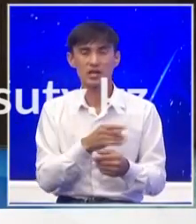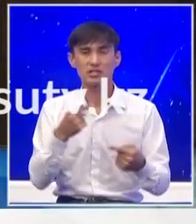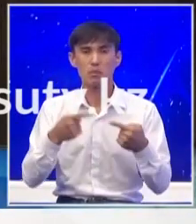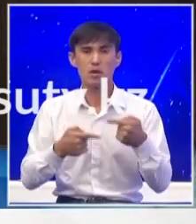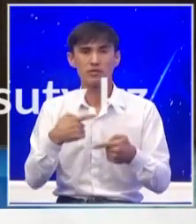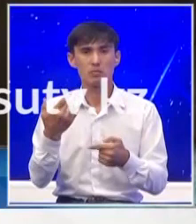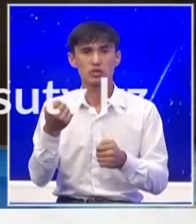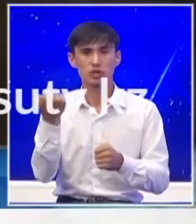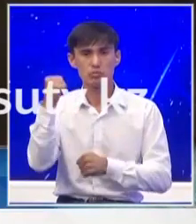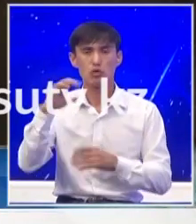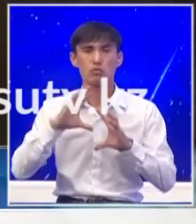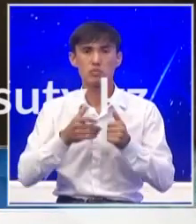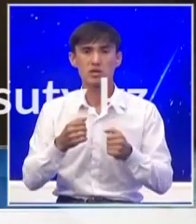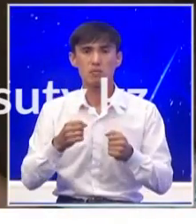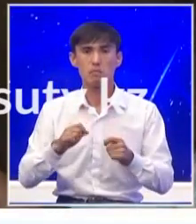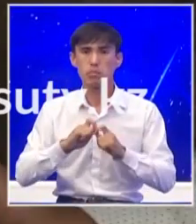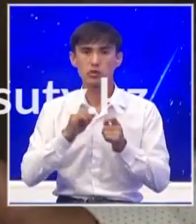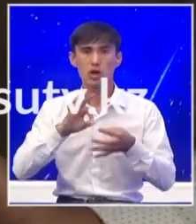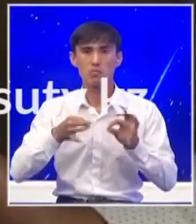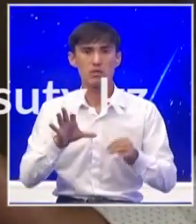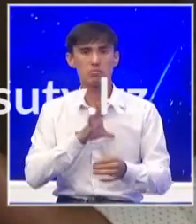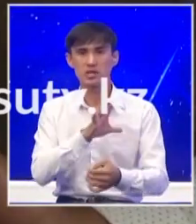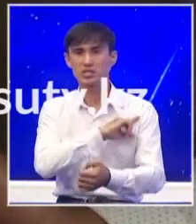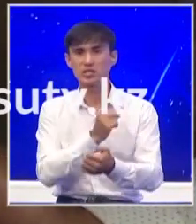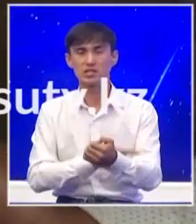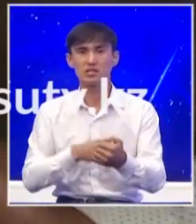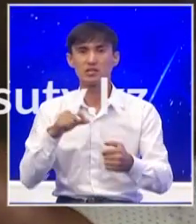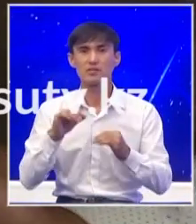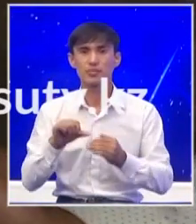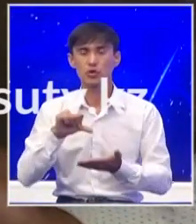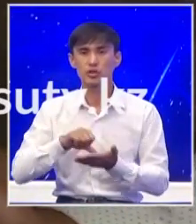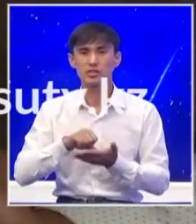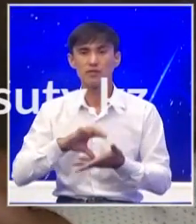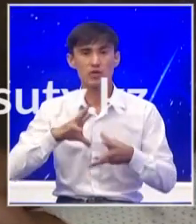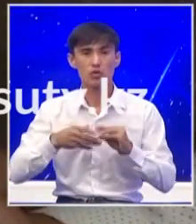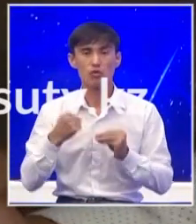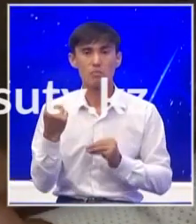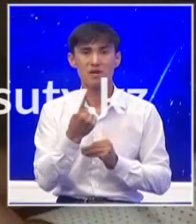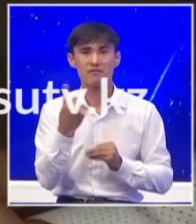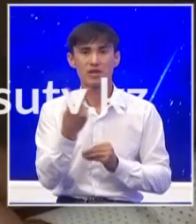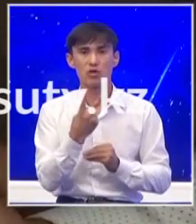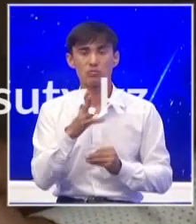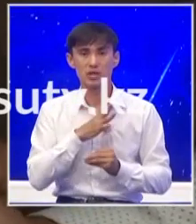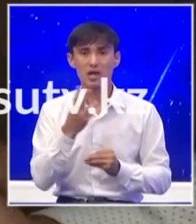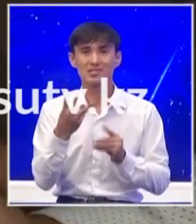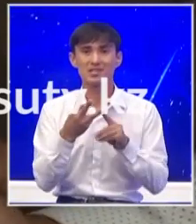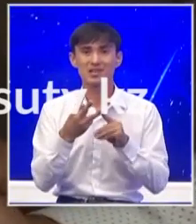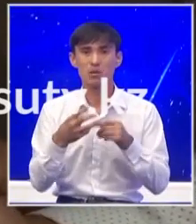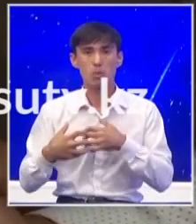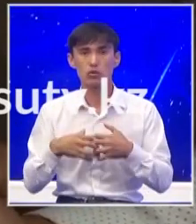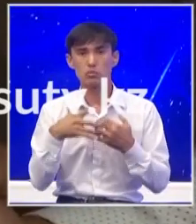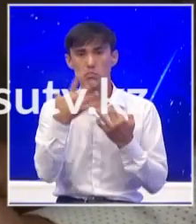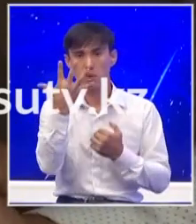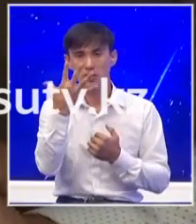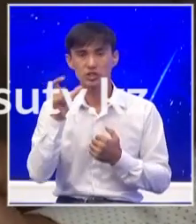там и чемпионы мира, и призеры Олимпиады, там сильные были ребята. И в итоге вот первое, второе место разыграли, а за третье боролось